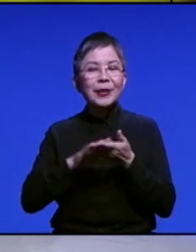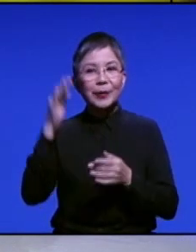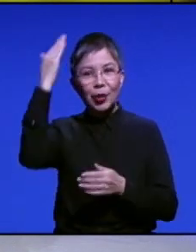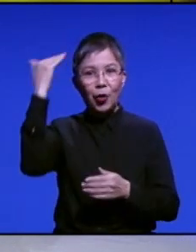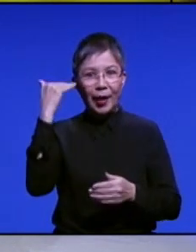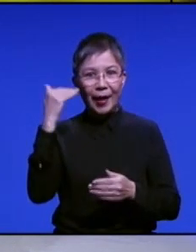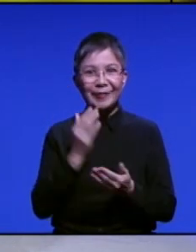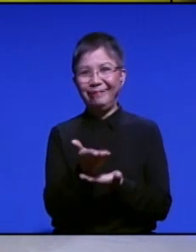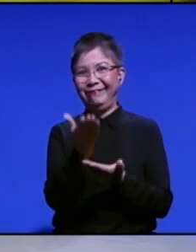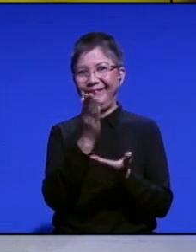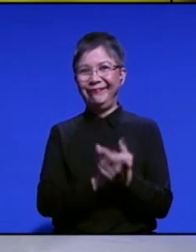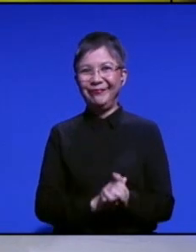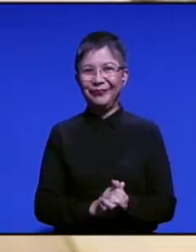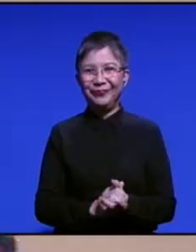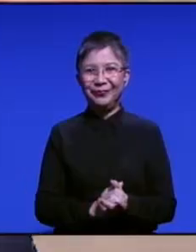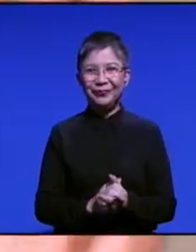Simak liputannya berikut ini.